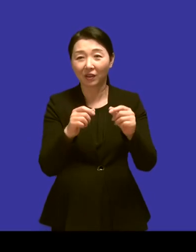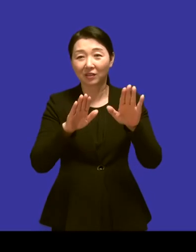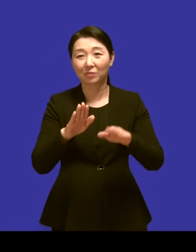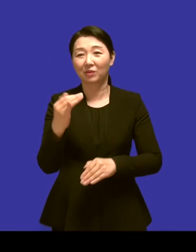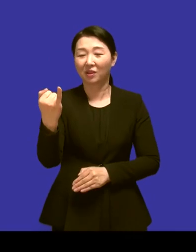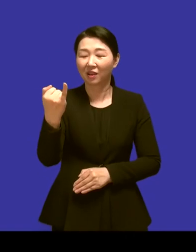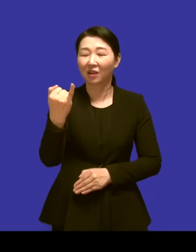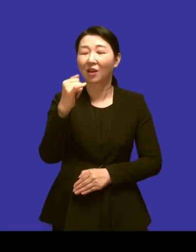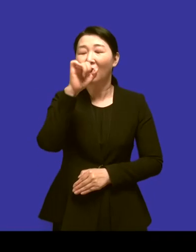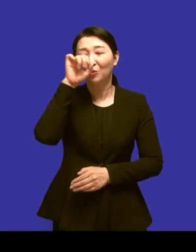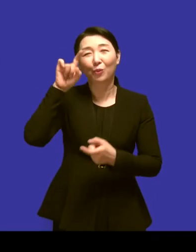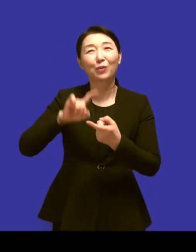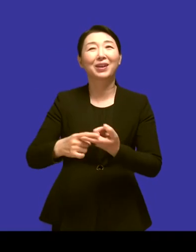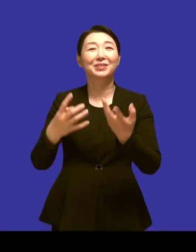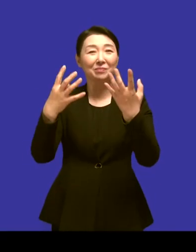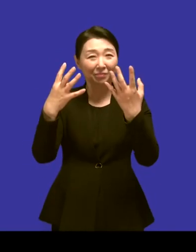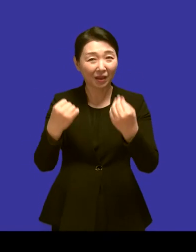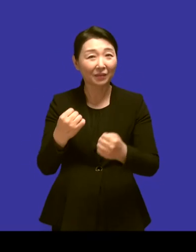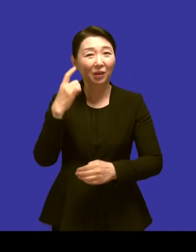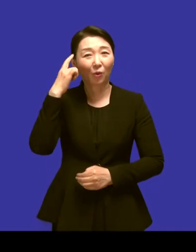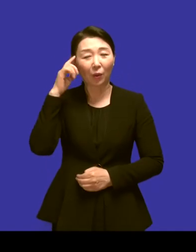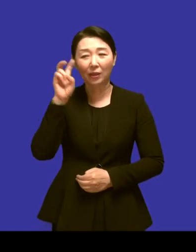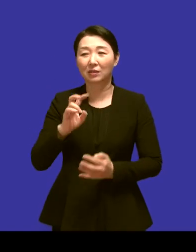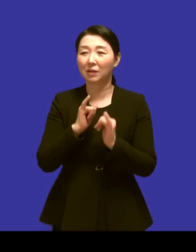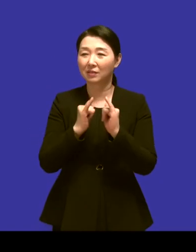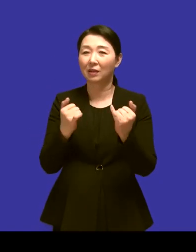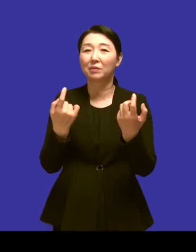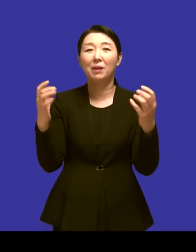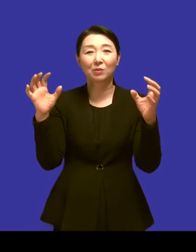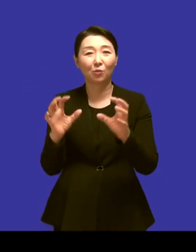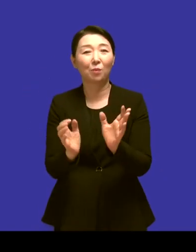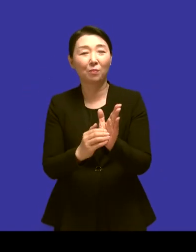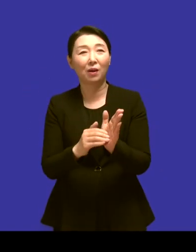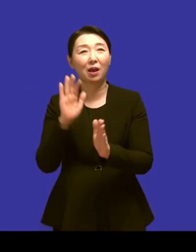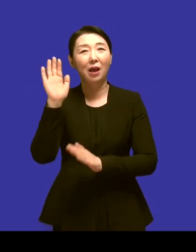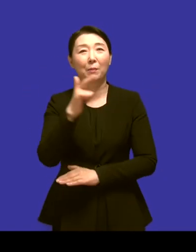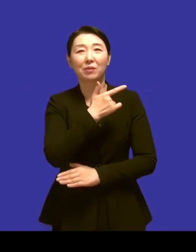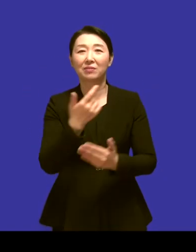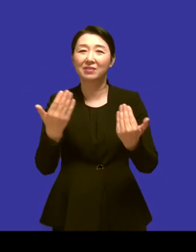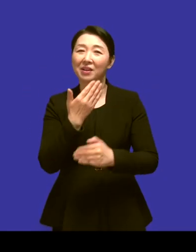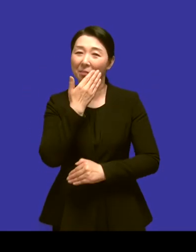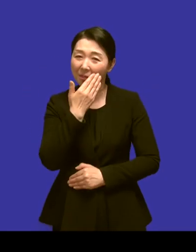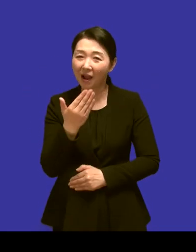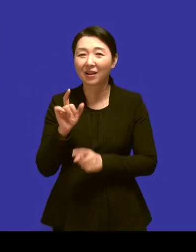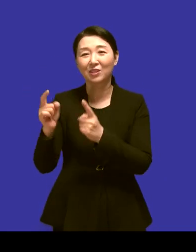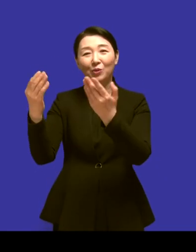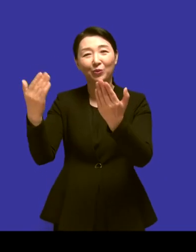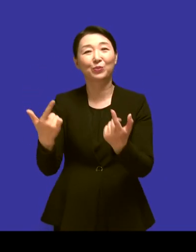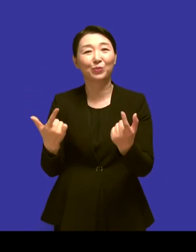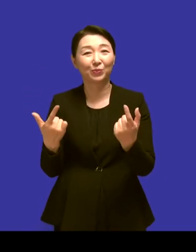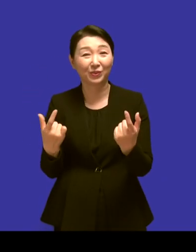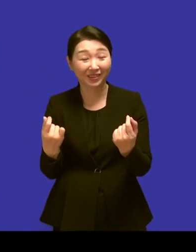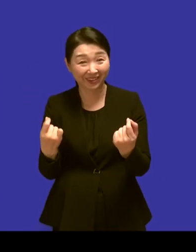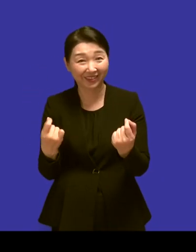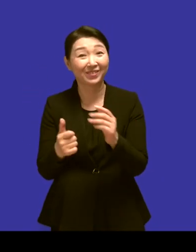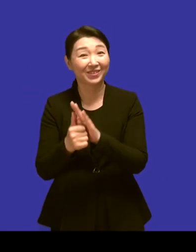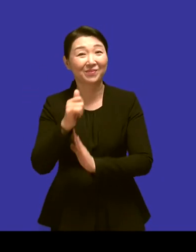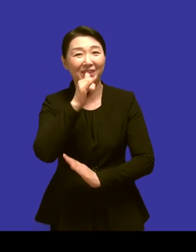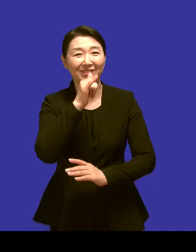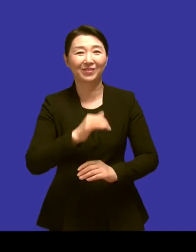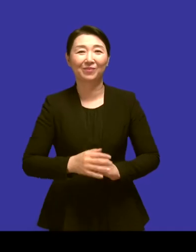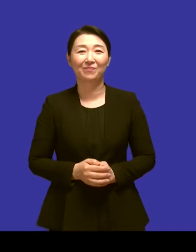또 많은 사람들이 관심을 받았던 이유도 네. 이렇게 많은 음악인들이 모여서 뭔가 큰 일을 할 수 있게끔 하나님께서 기회를 주시는 것이 아닌가 하는 희망도